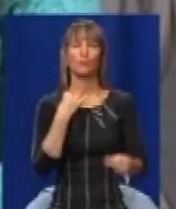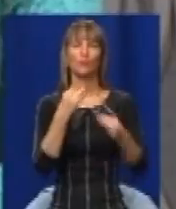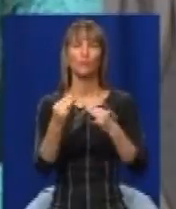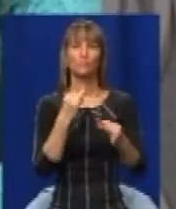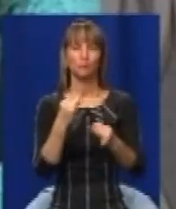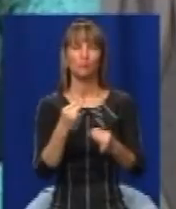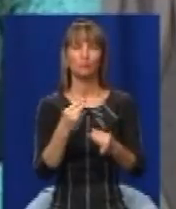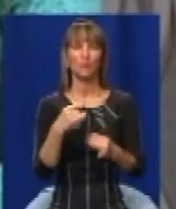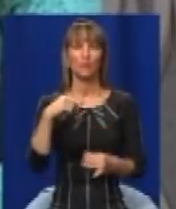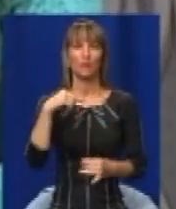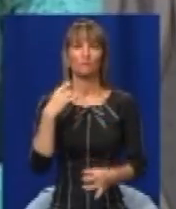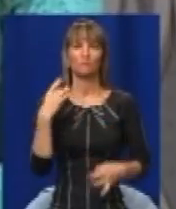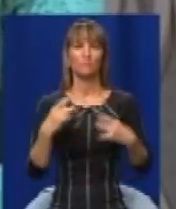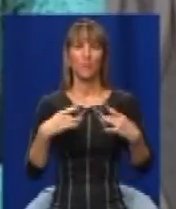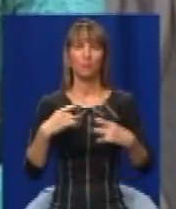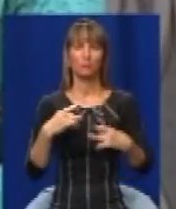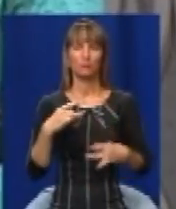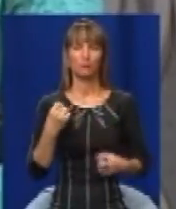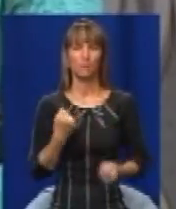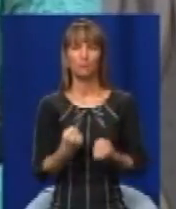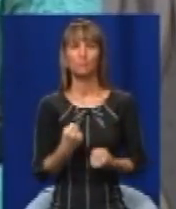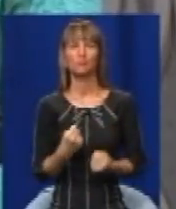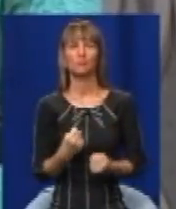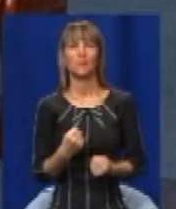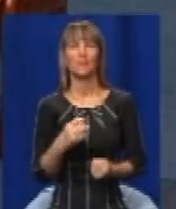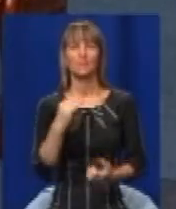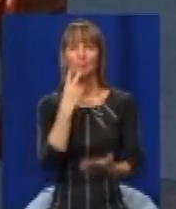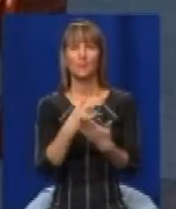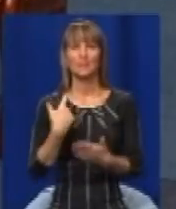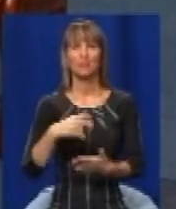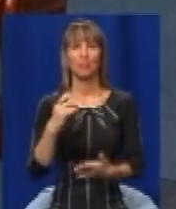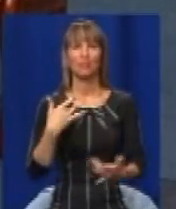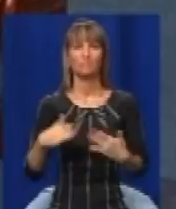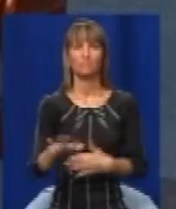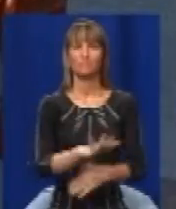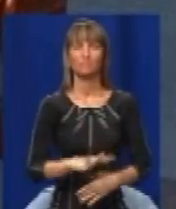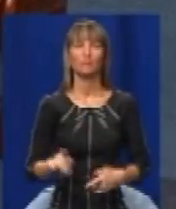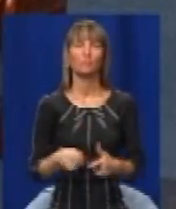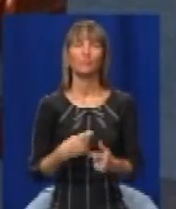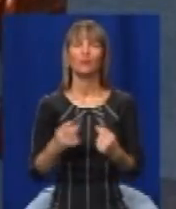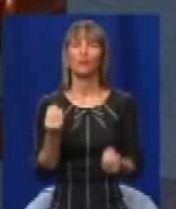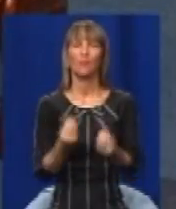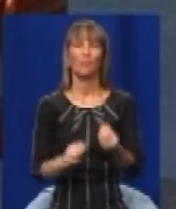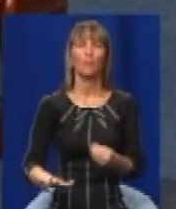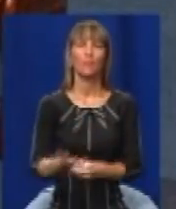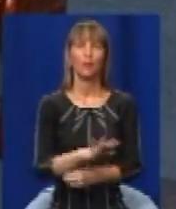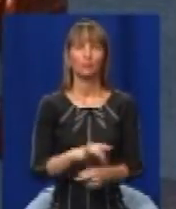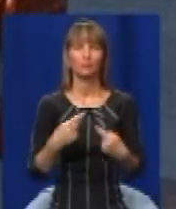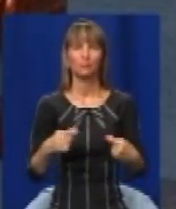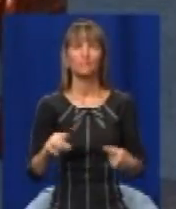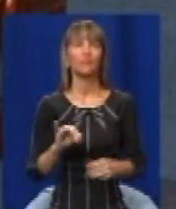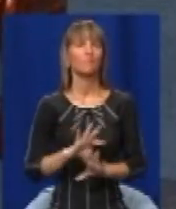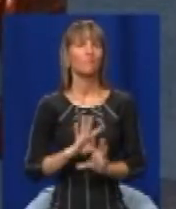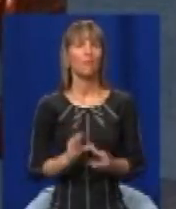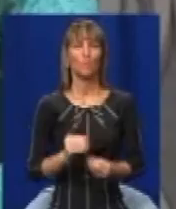комунікабельності, стресостійкості, взагалі позиціонувати себе там на сцені або там на якомусь ігровому майданчику тощо. Ну, а